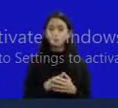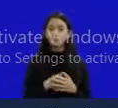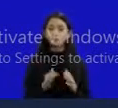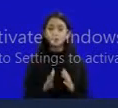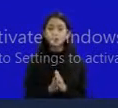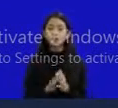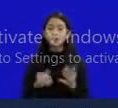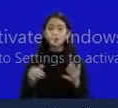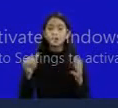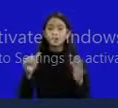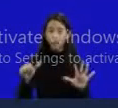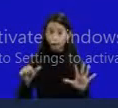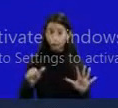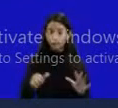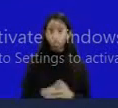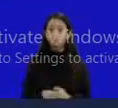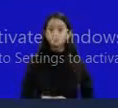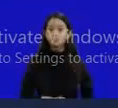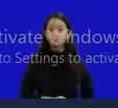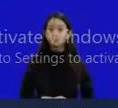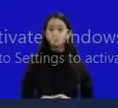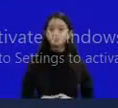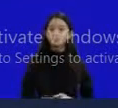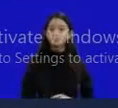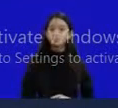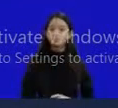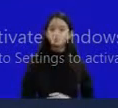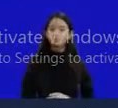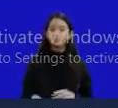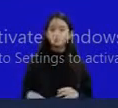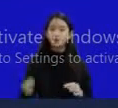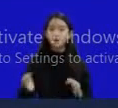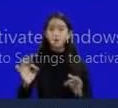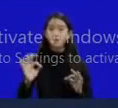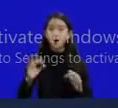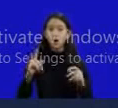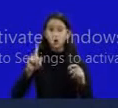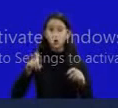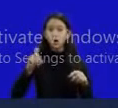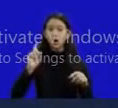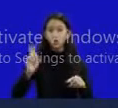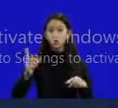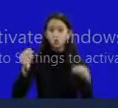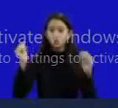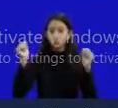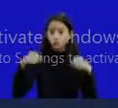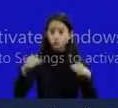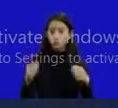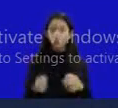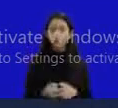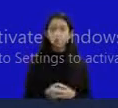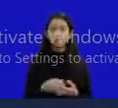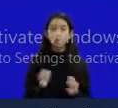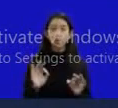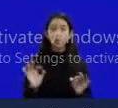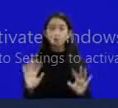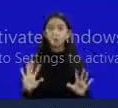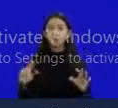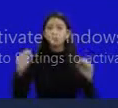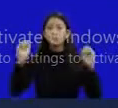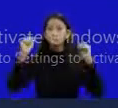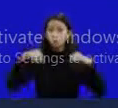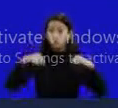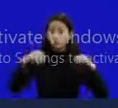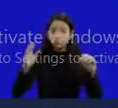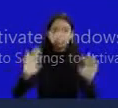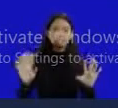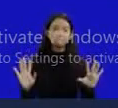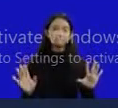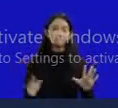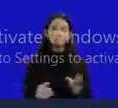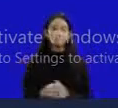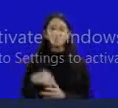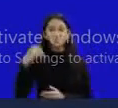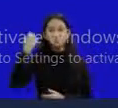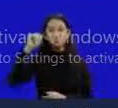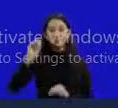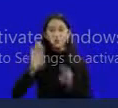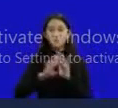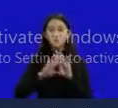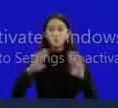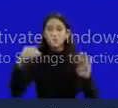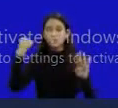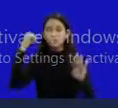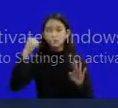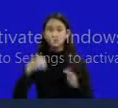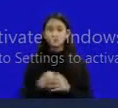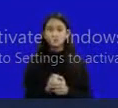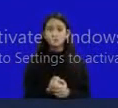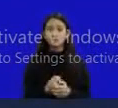dan perwakilan orang tua wali tanpa persetujuan perwakilan orang tua oleh itu tidak Hai diperkenankan untuk dibuka